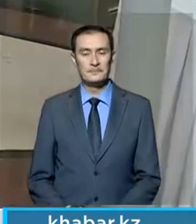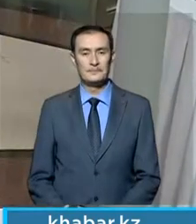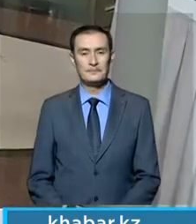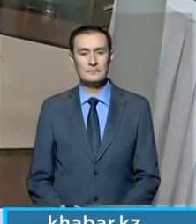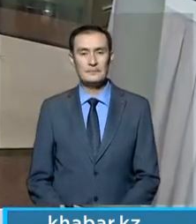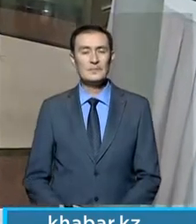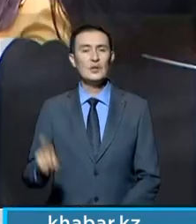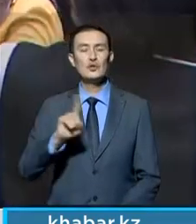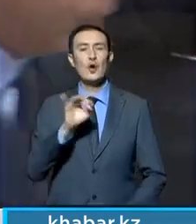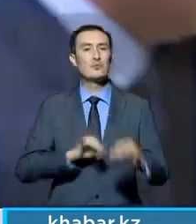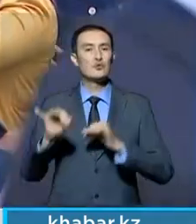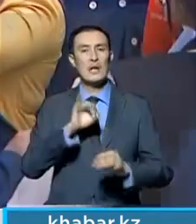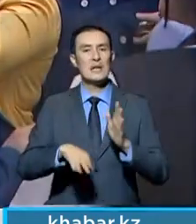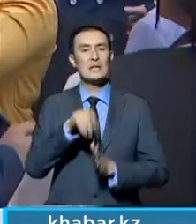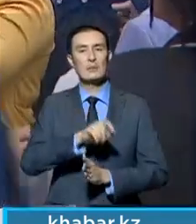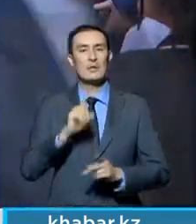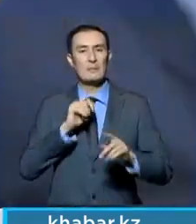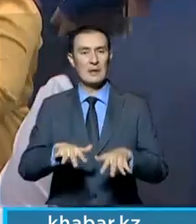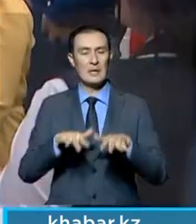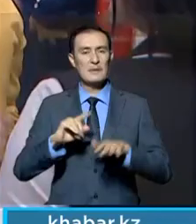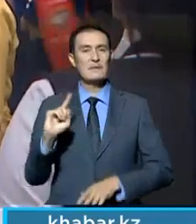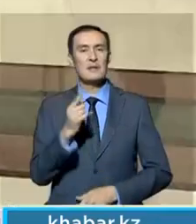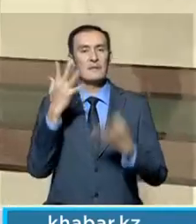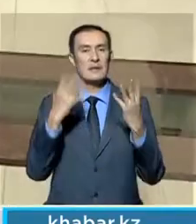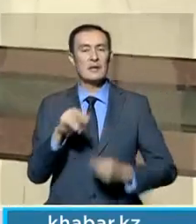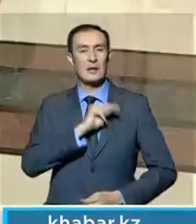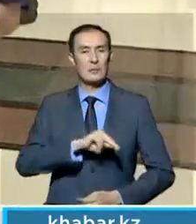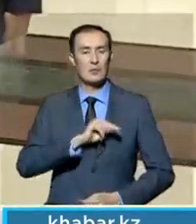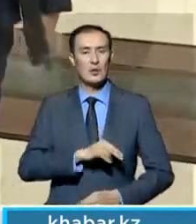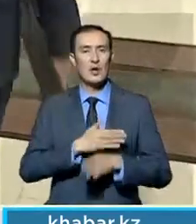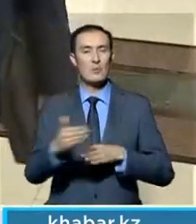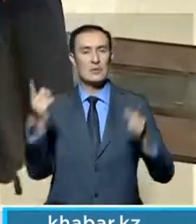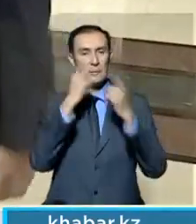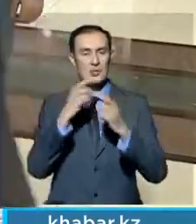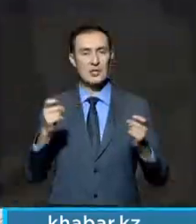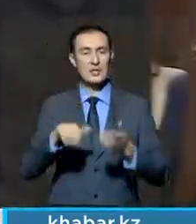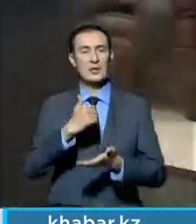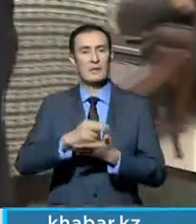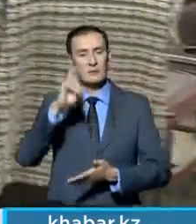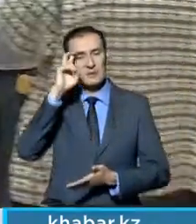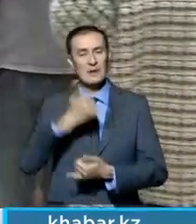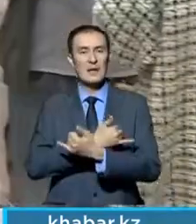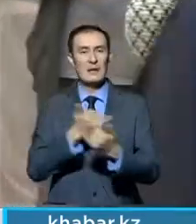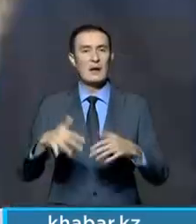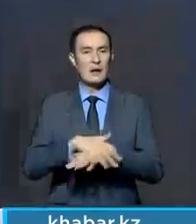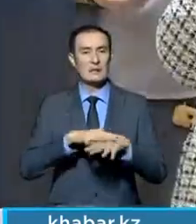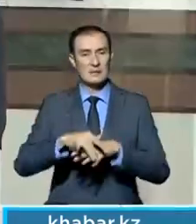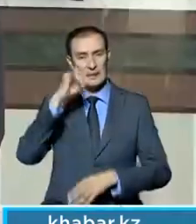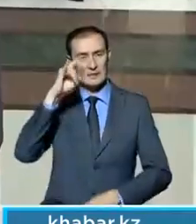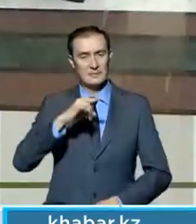Без перерыва что обсуждали депутаты парламента в первый день работы сразу после обращения президента к казахстанцам?